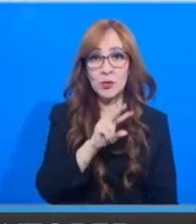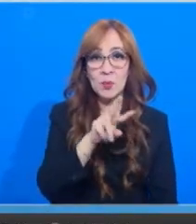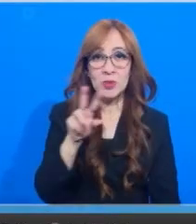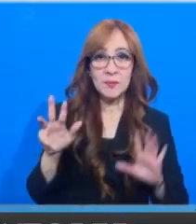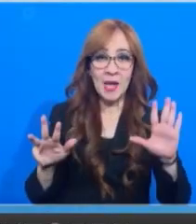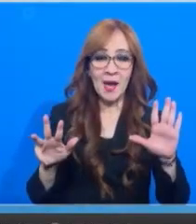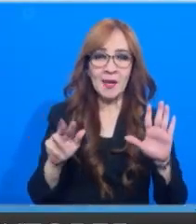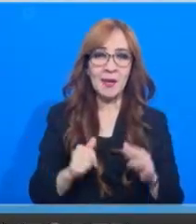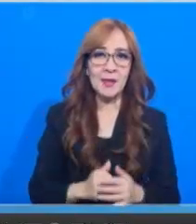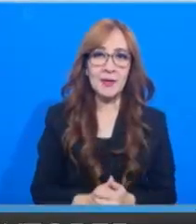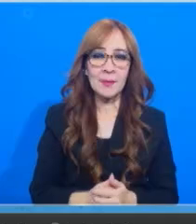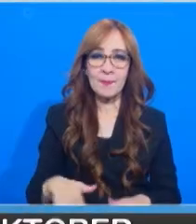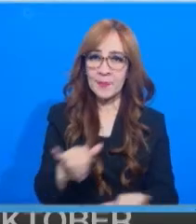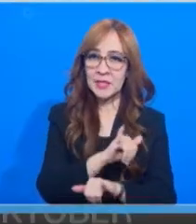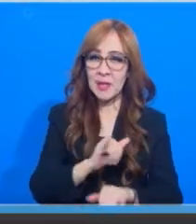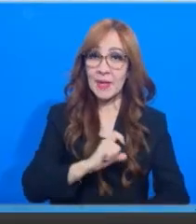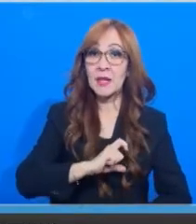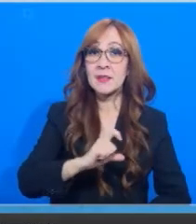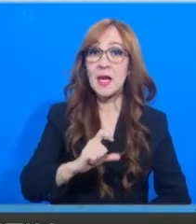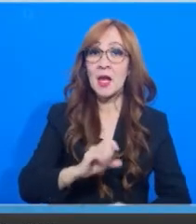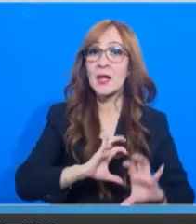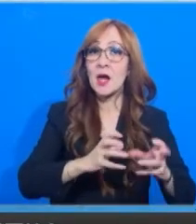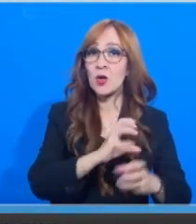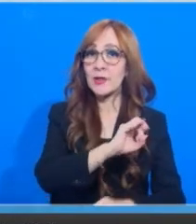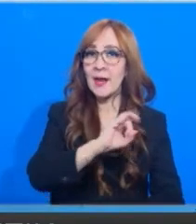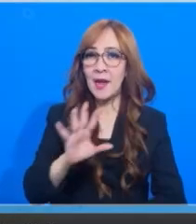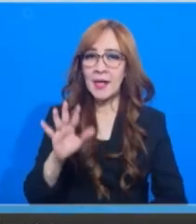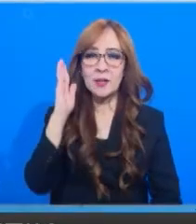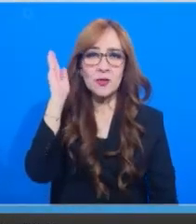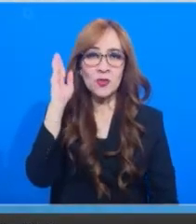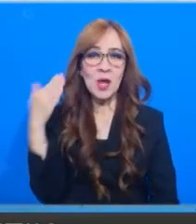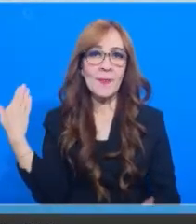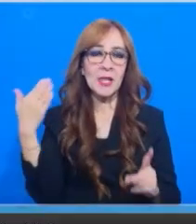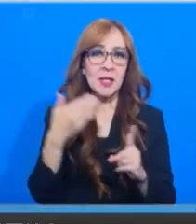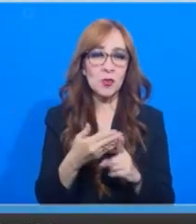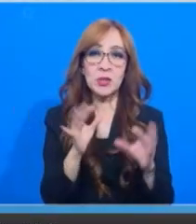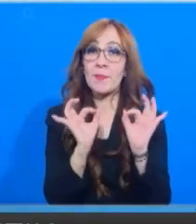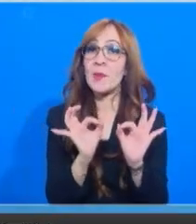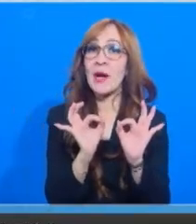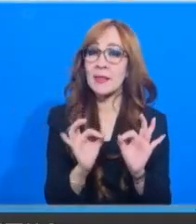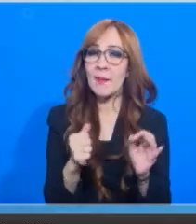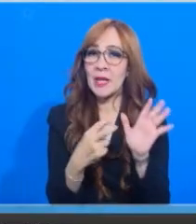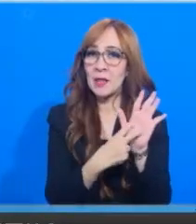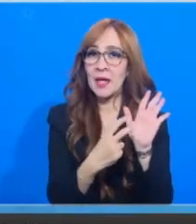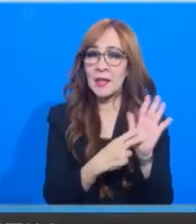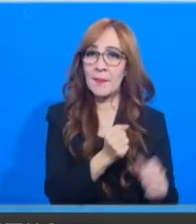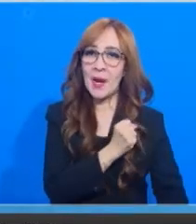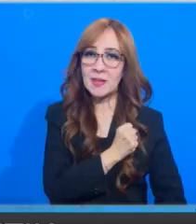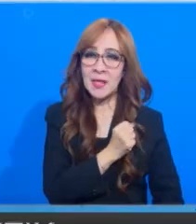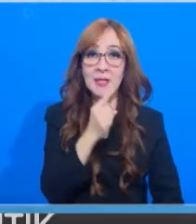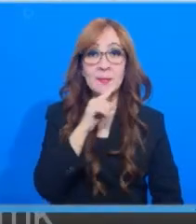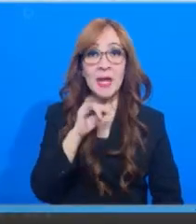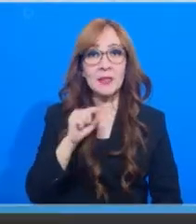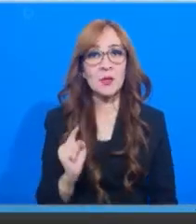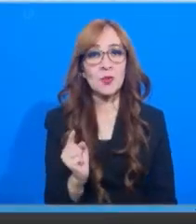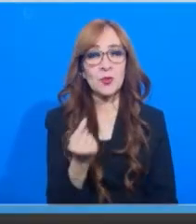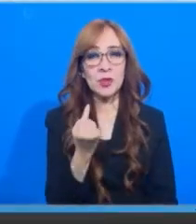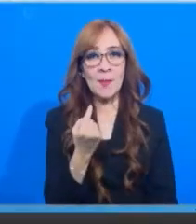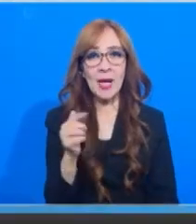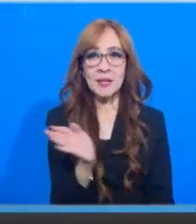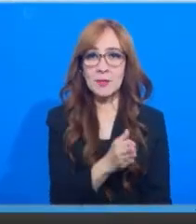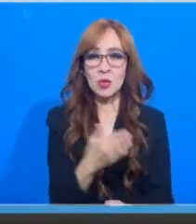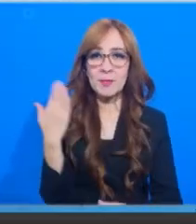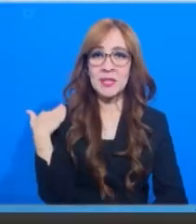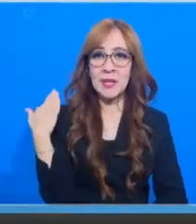2024-2029 bersama calon anggota DPR RI lainnya mereka sudah mengikuti pemantapan nilai-nilai kebangsaan sebagai bekal sebelum menjabat sebagai